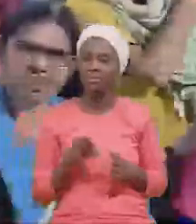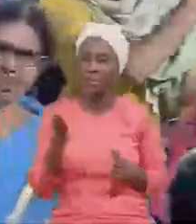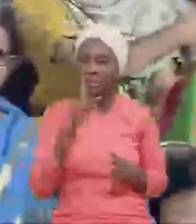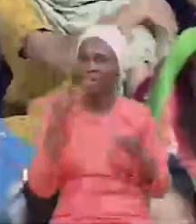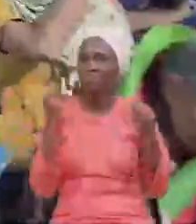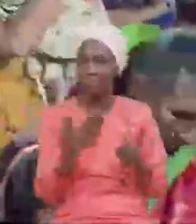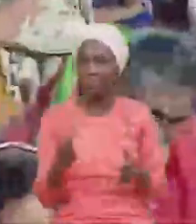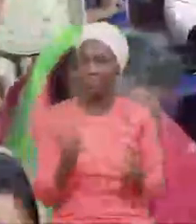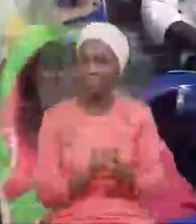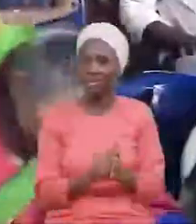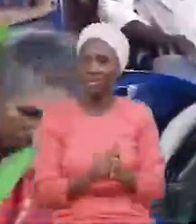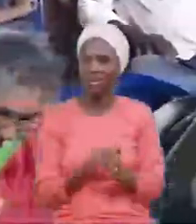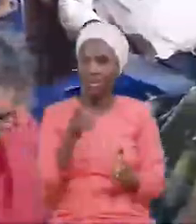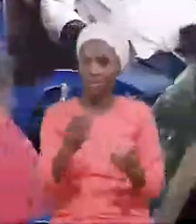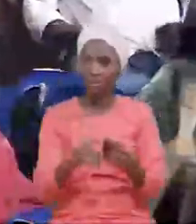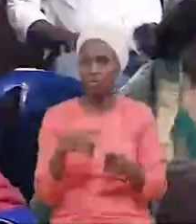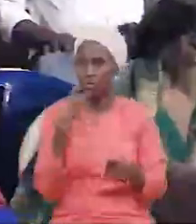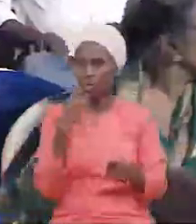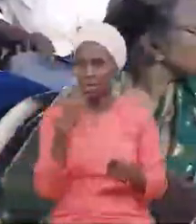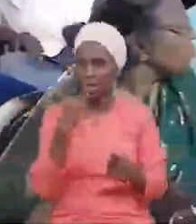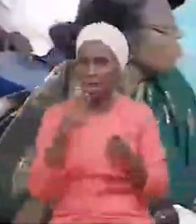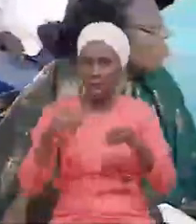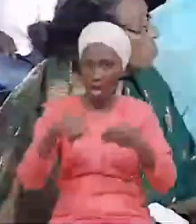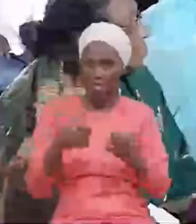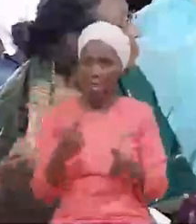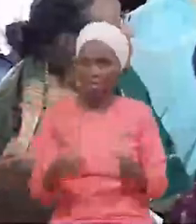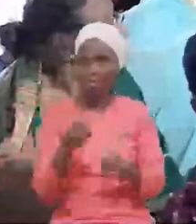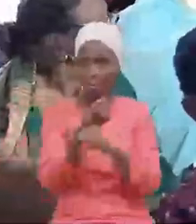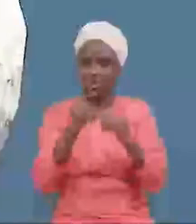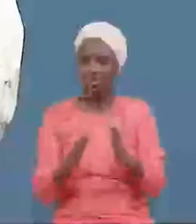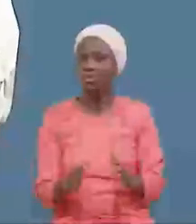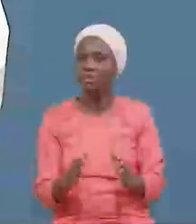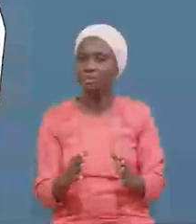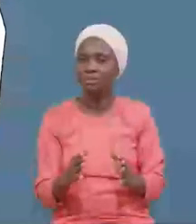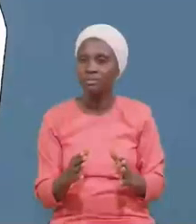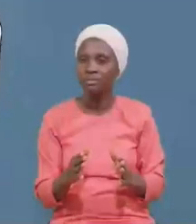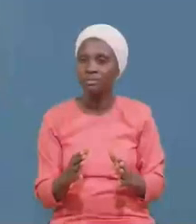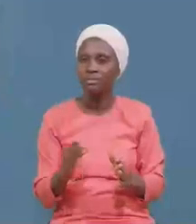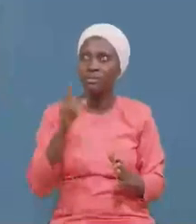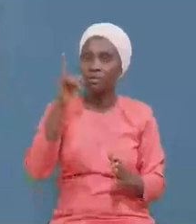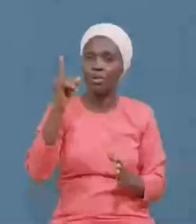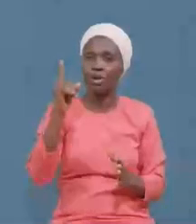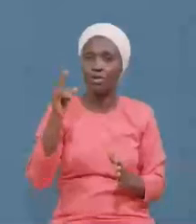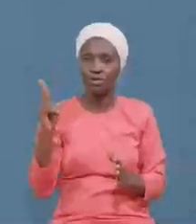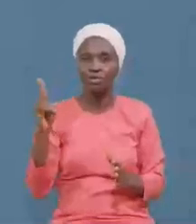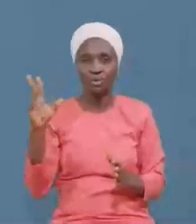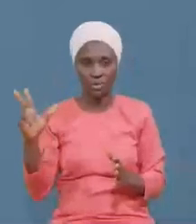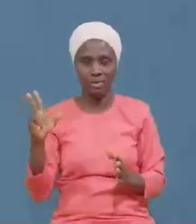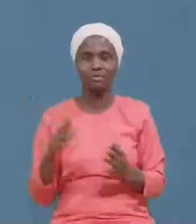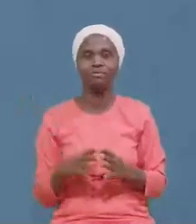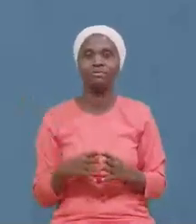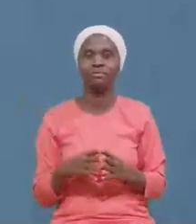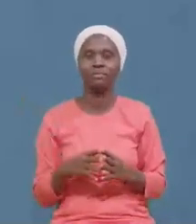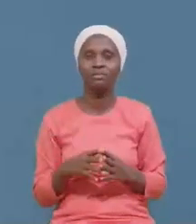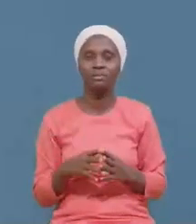Il y a beaucoup de choses que vous allez vouloir dire au sujet du Sauveur. Il y a une, deux, trois choses ce soir.